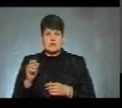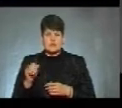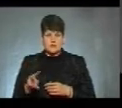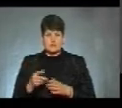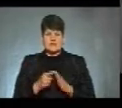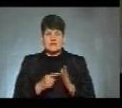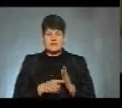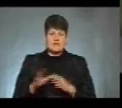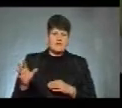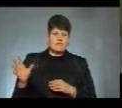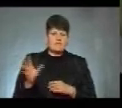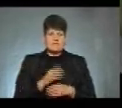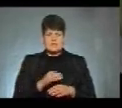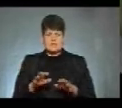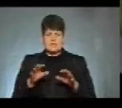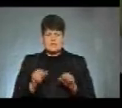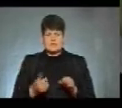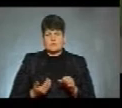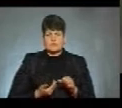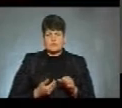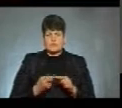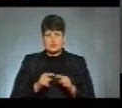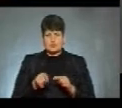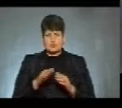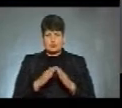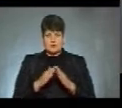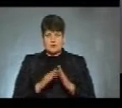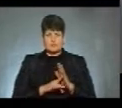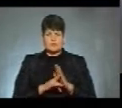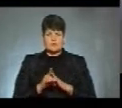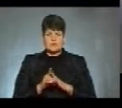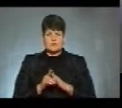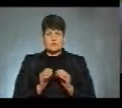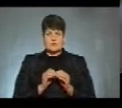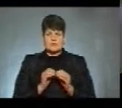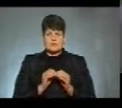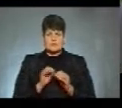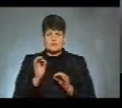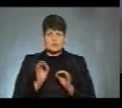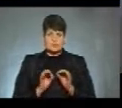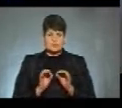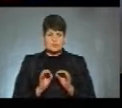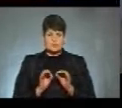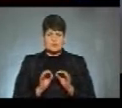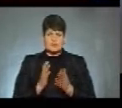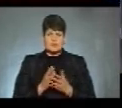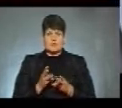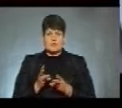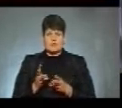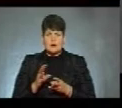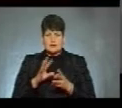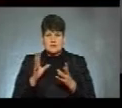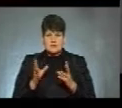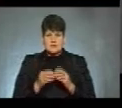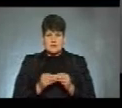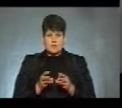між всіма співвласниками, які проживають в цьому будинку. Спочатку 10% від тих 100 одиниць йде на опалення місць загального